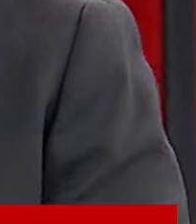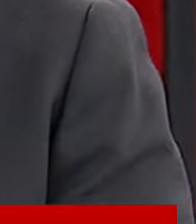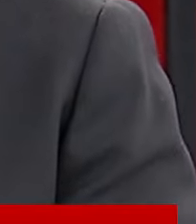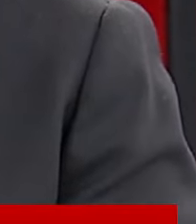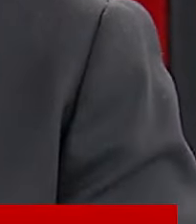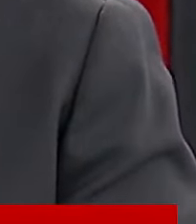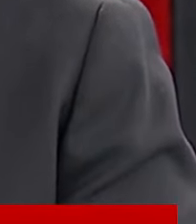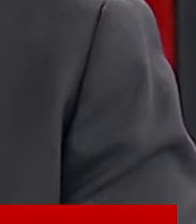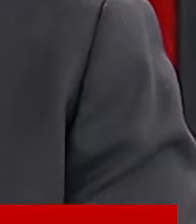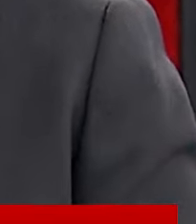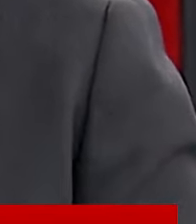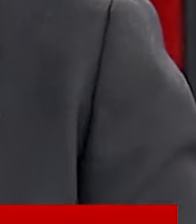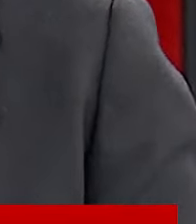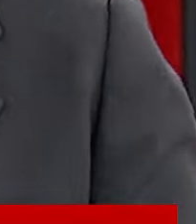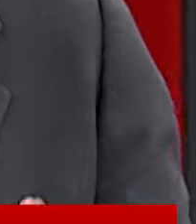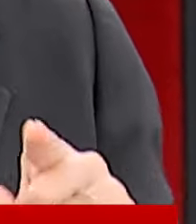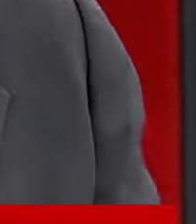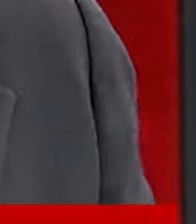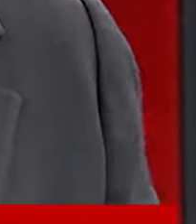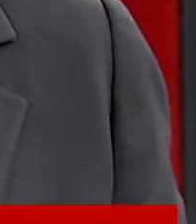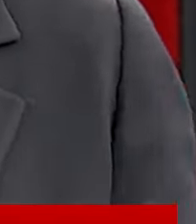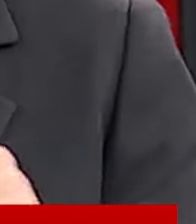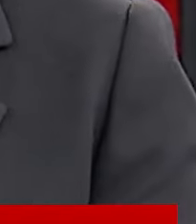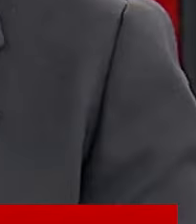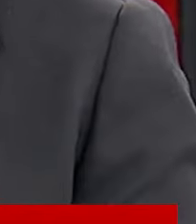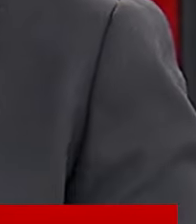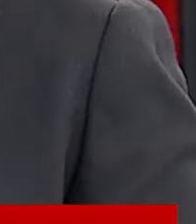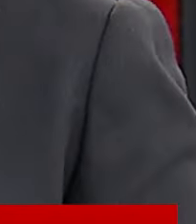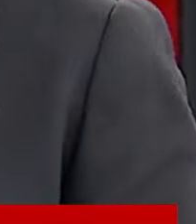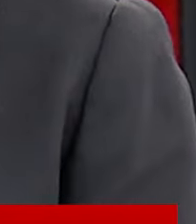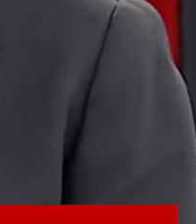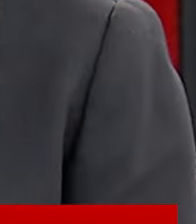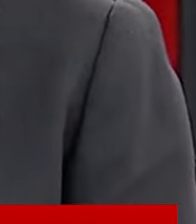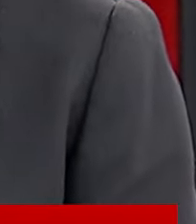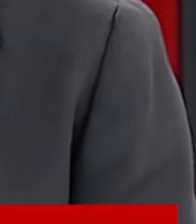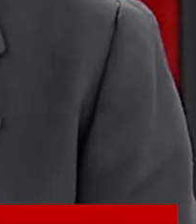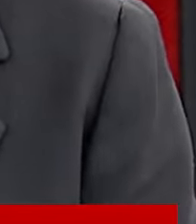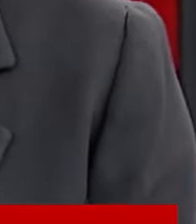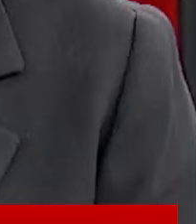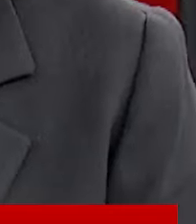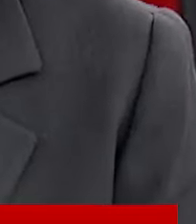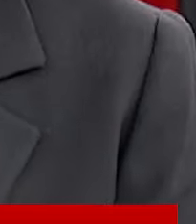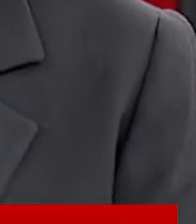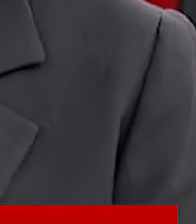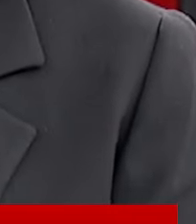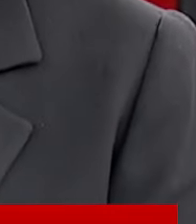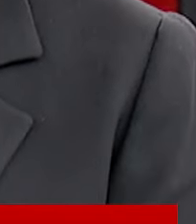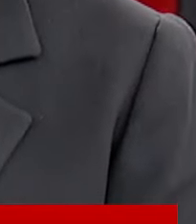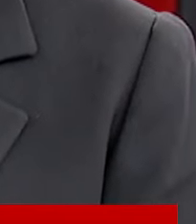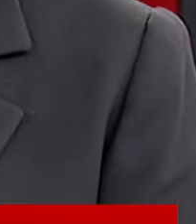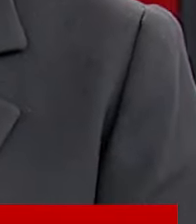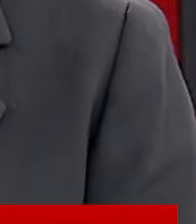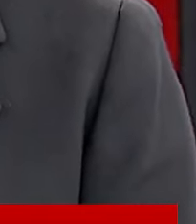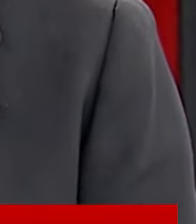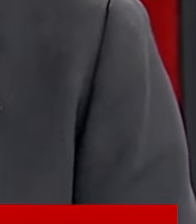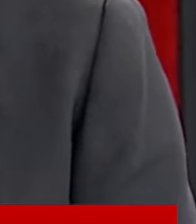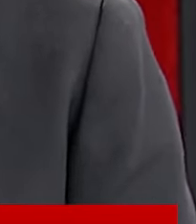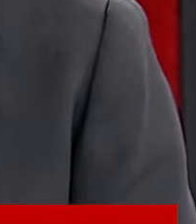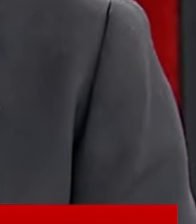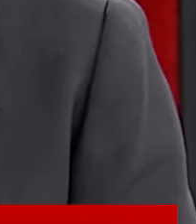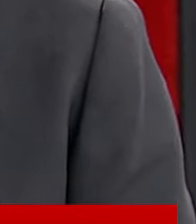adil bir şekilde gidereceğiz ve bu ülkeni bu ülkeye emek veren alın terini bu ülkede akıtan herkesin bu